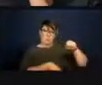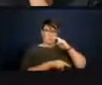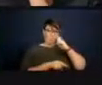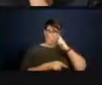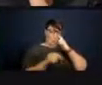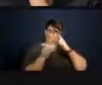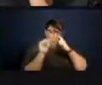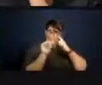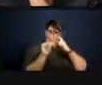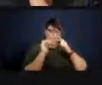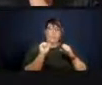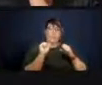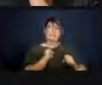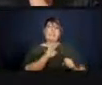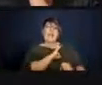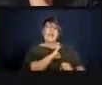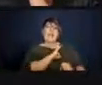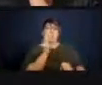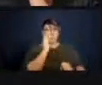pia